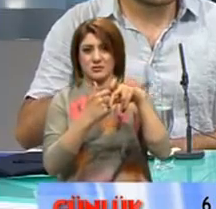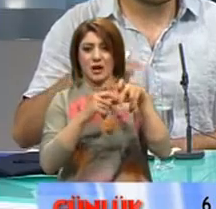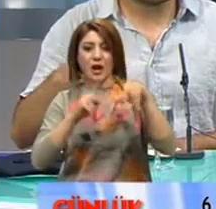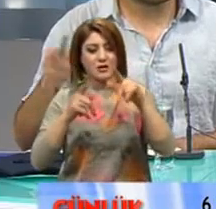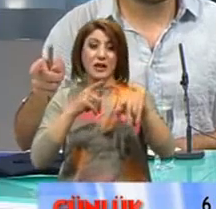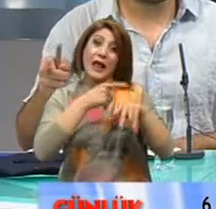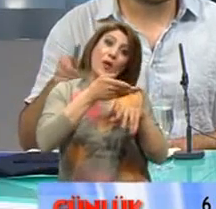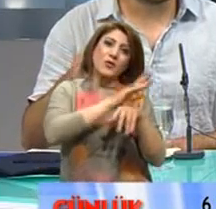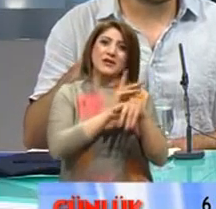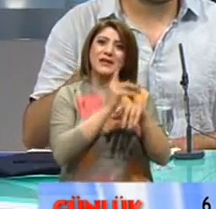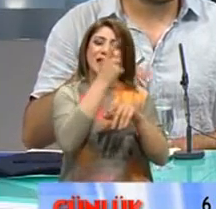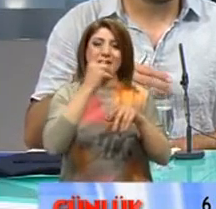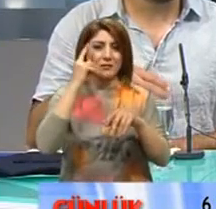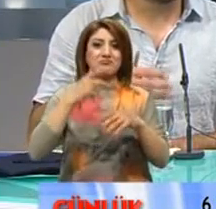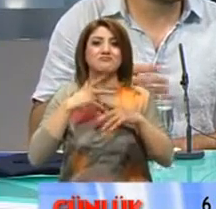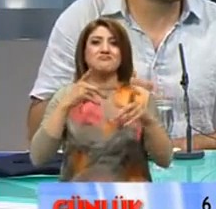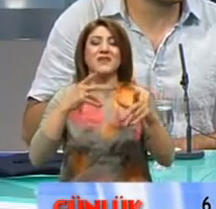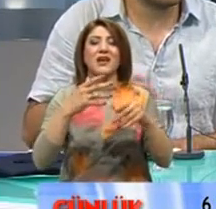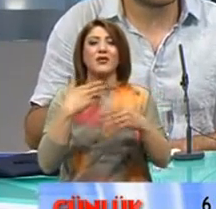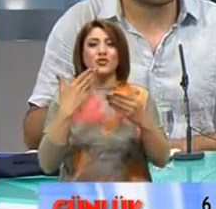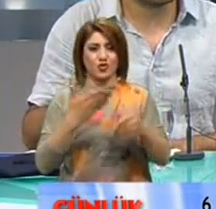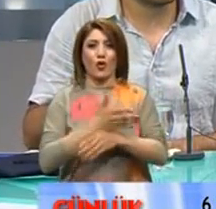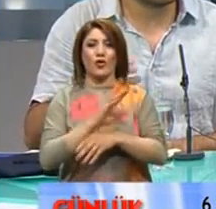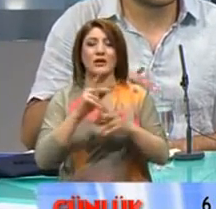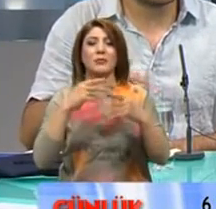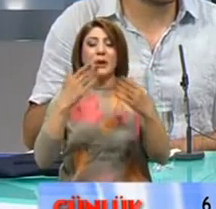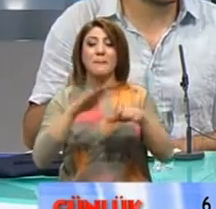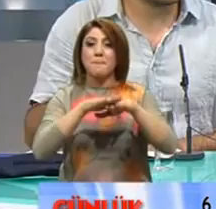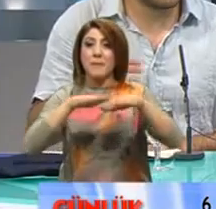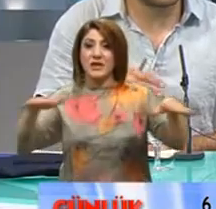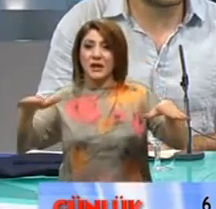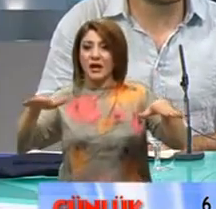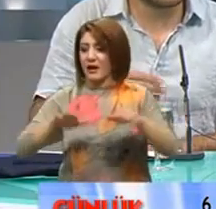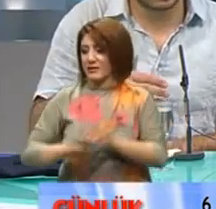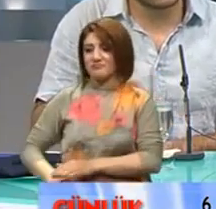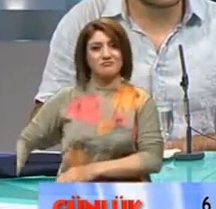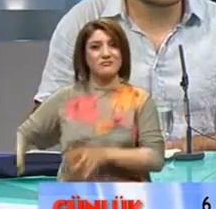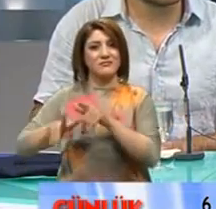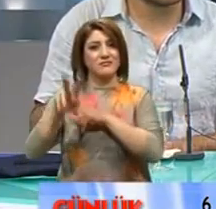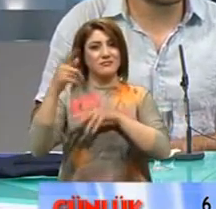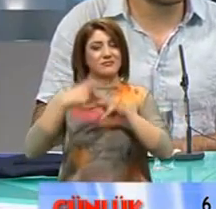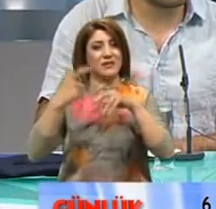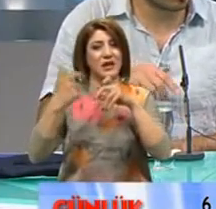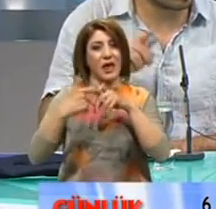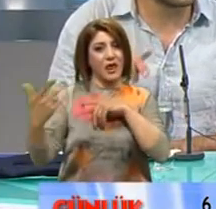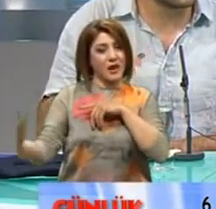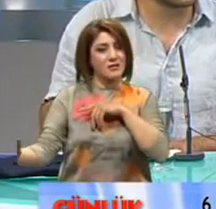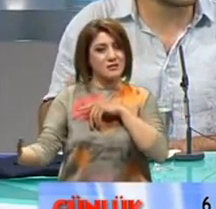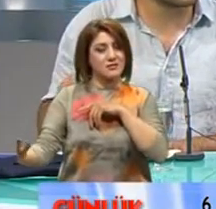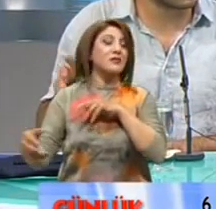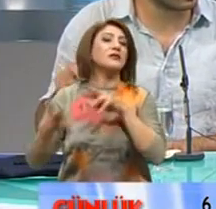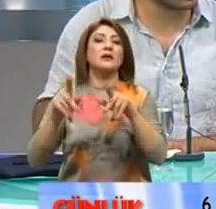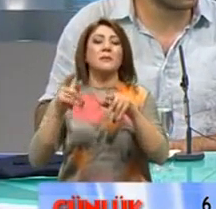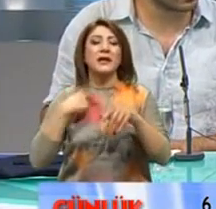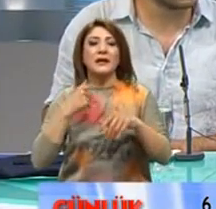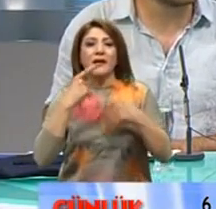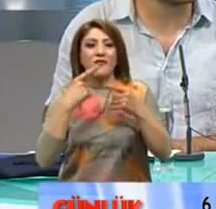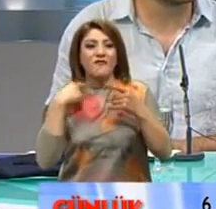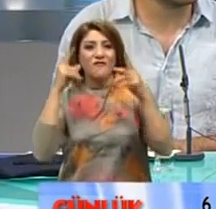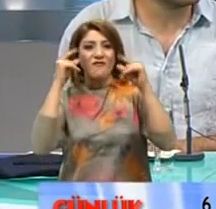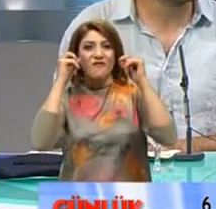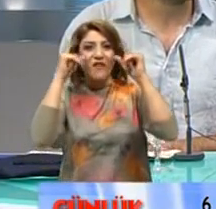zaman son hecedekiyle uyumlu oluyor. Yani evet. Hani evet. Masaller diyoruz. Masalar masalar diyoruz. Masaller hiçbir zaman demiyoruz. Evet. Bunlara bakıyoruz fark aslında.